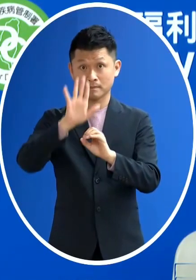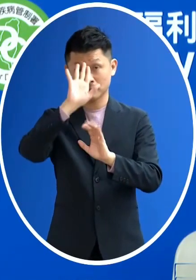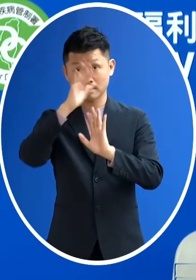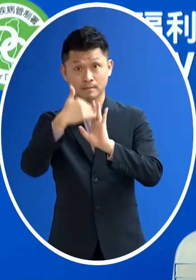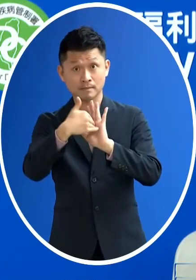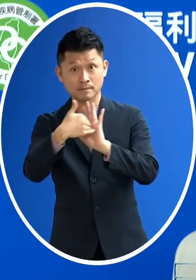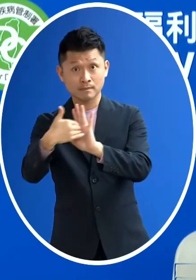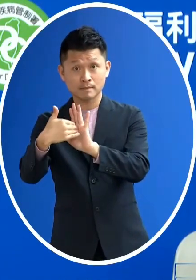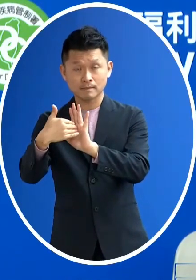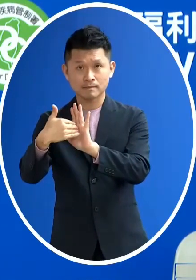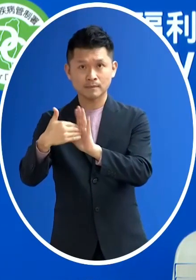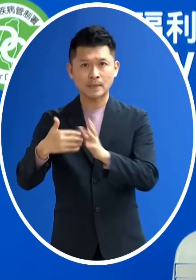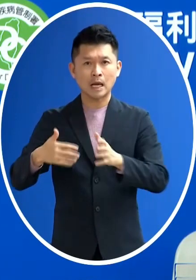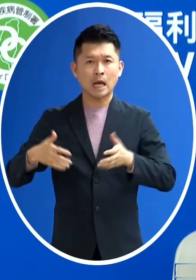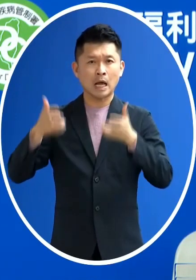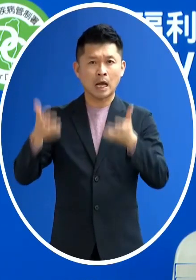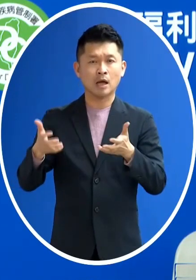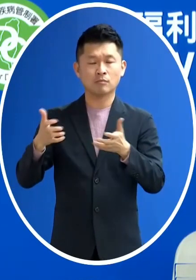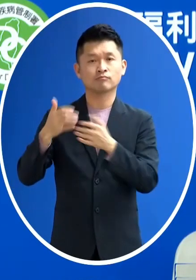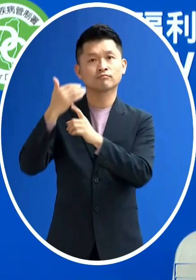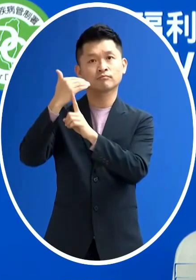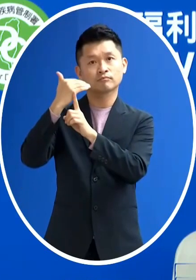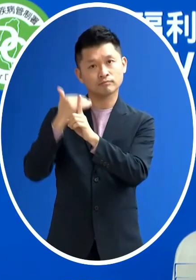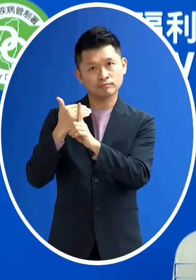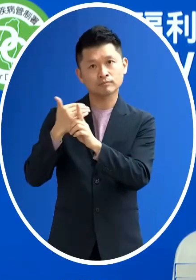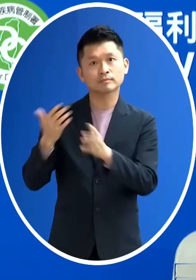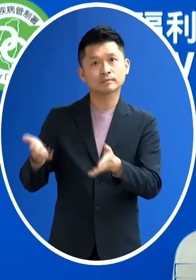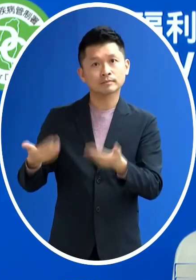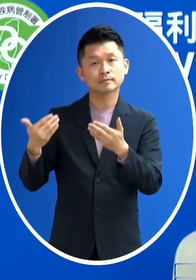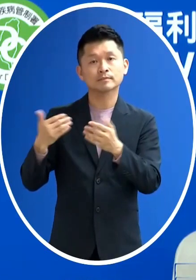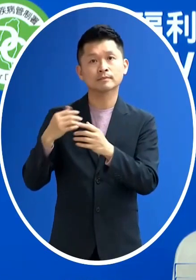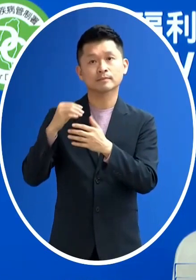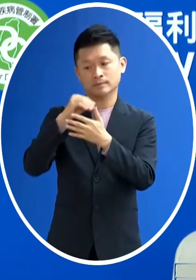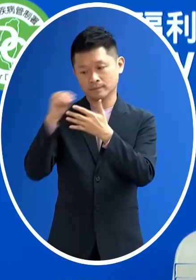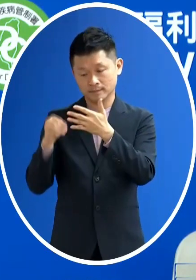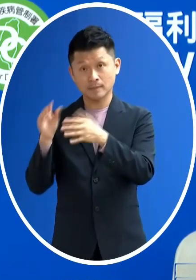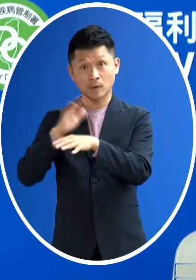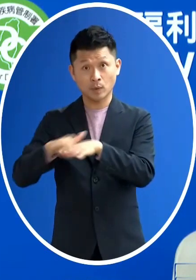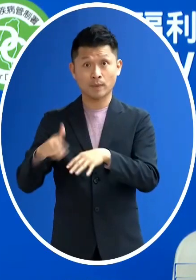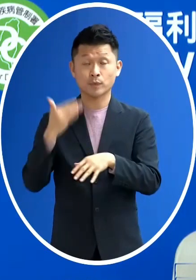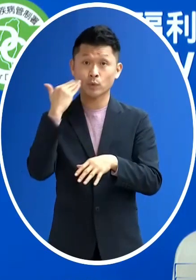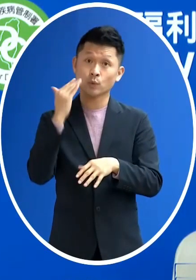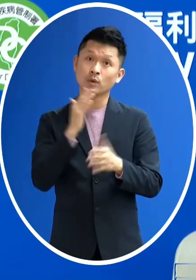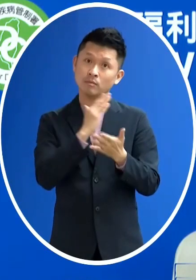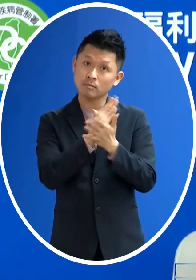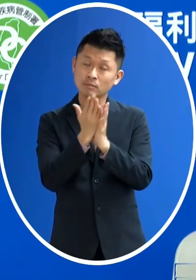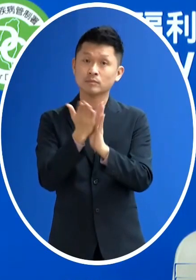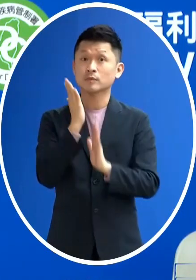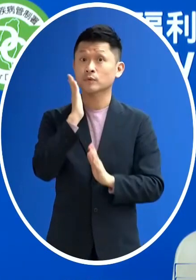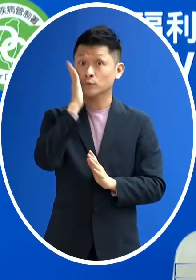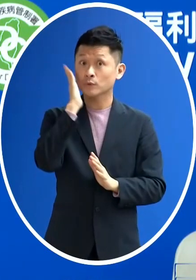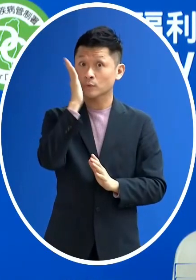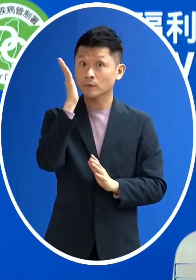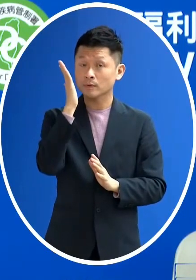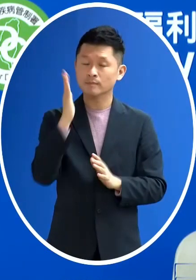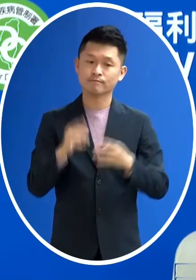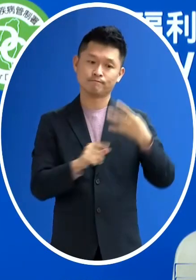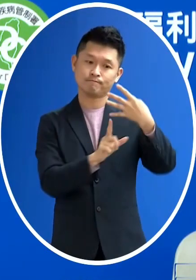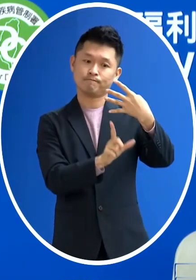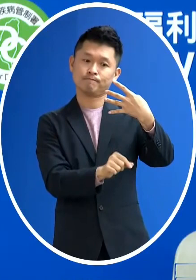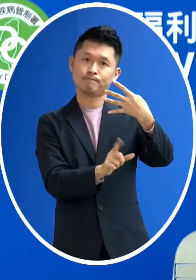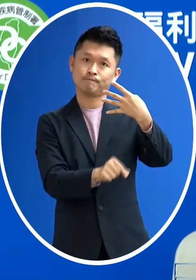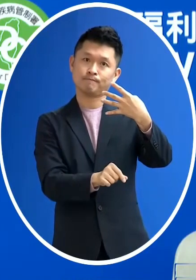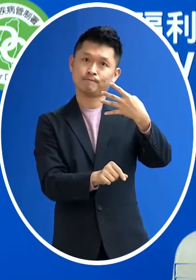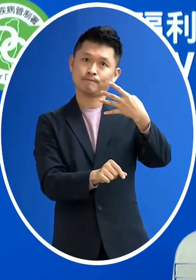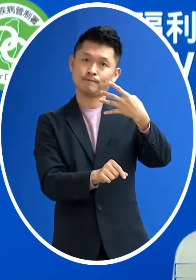稍微的这个降级。那这些东西会同时的做。那么，如果一切顺利的话，我想我们也有可能会在4月的